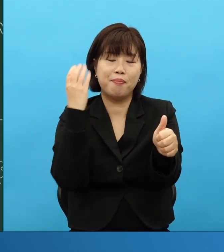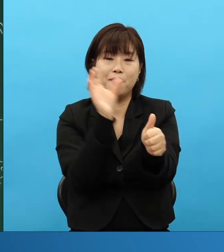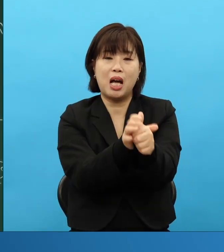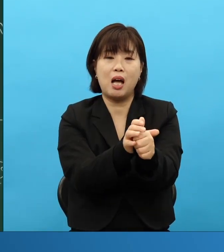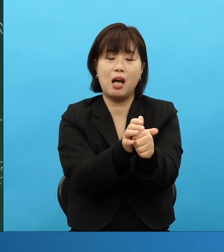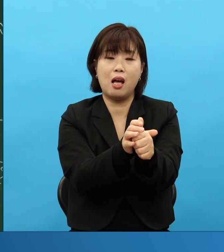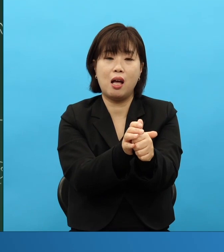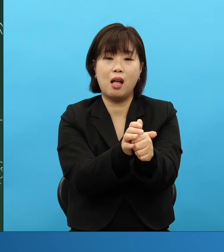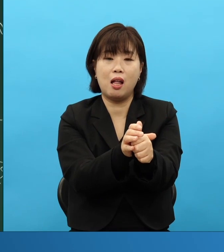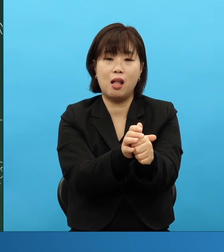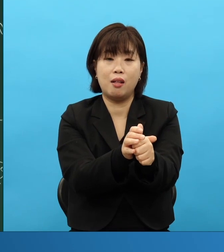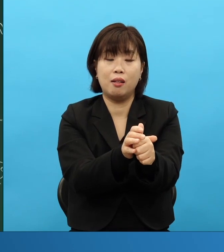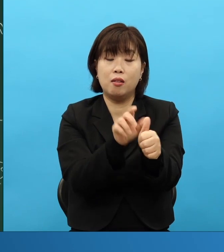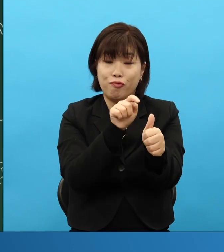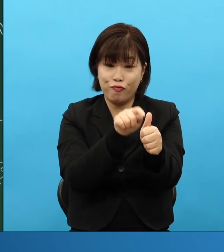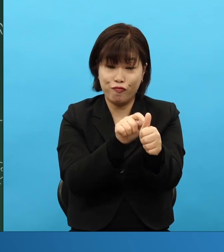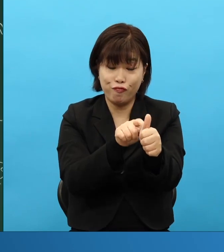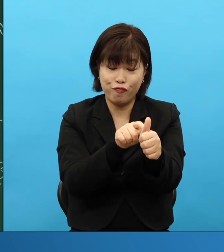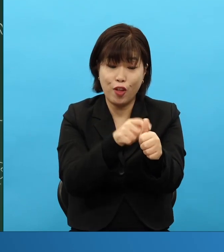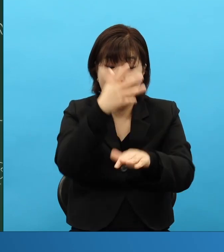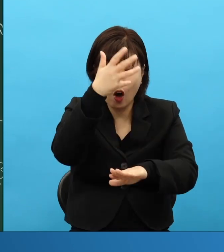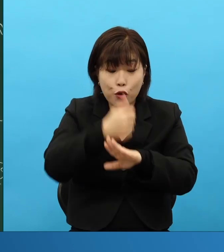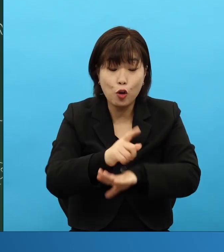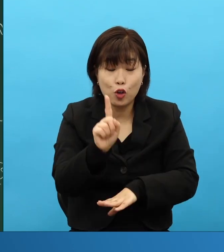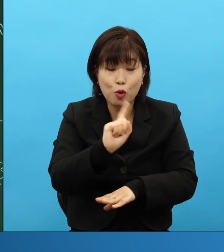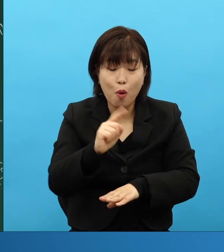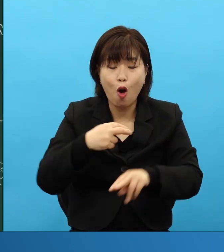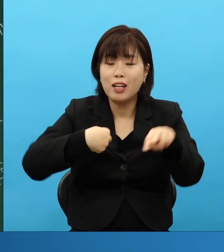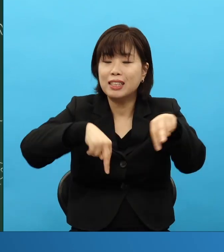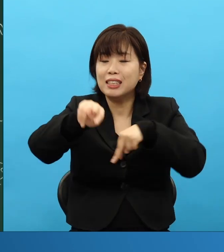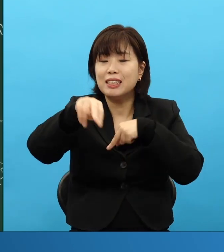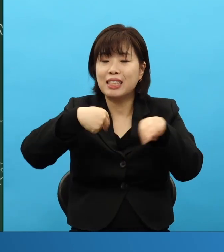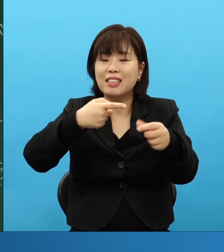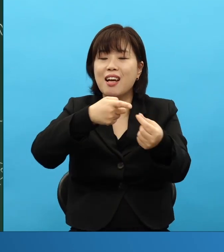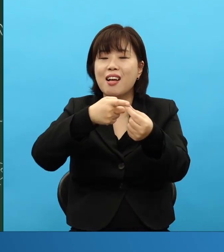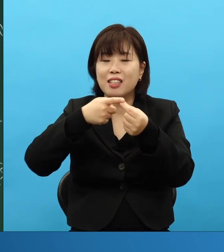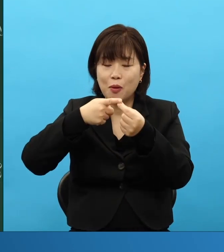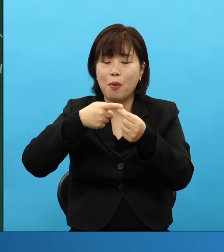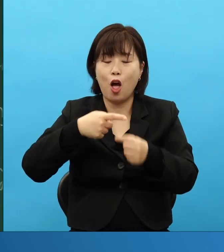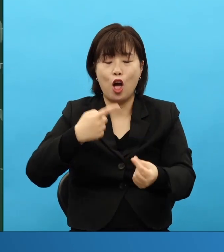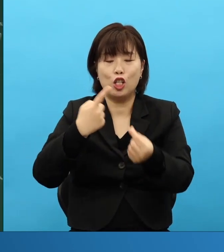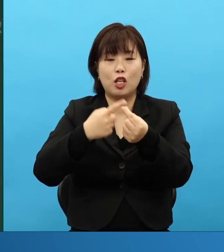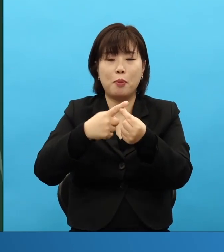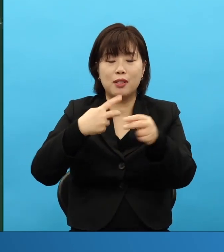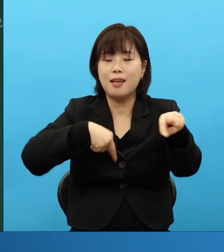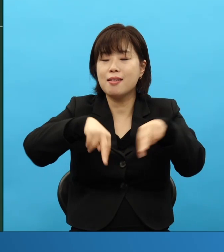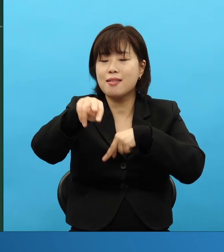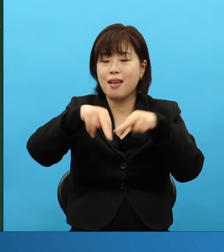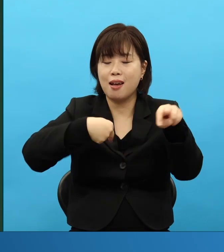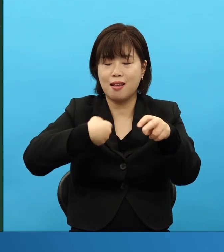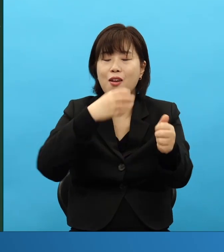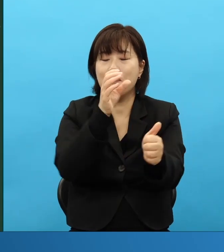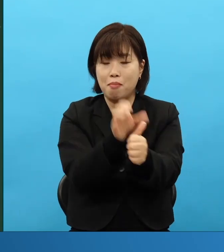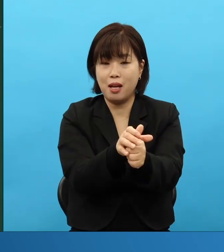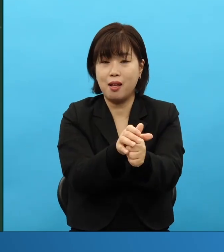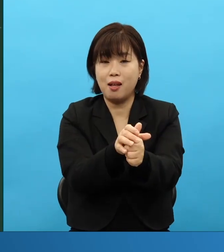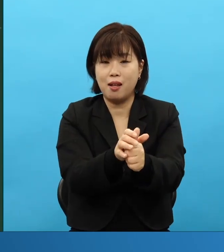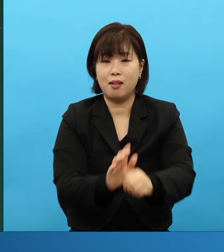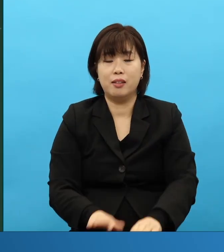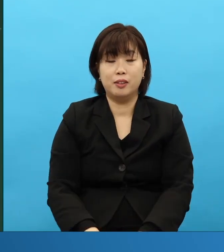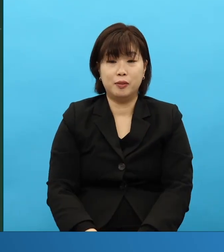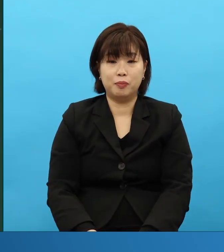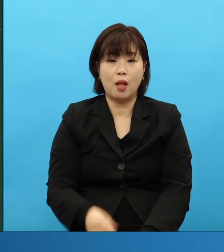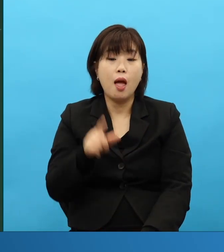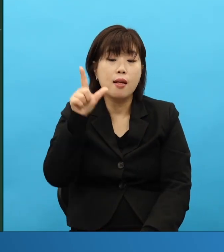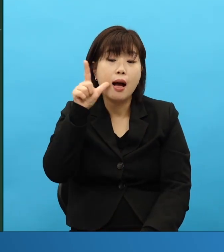그게 중요한 게 아니에요. But that's not what's important. 여호수아 갈렙의 발자취와 신앙은 계속 남아 있습니다.